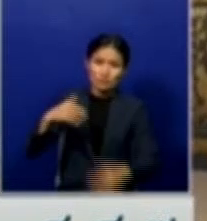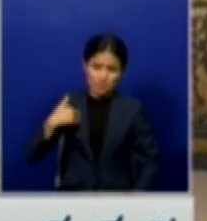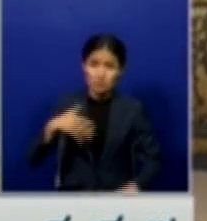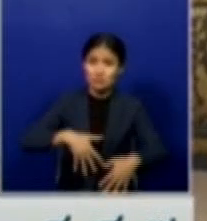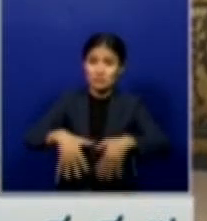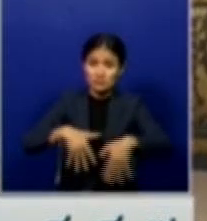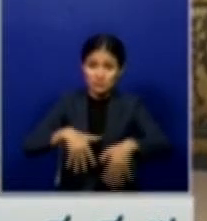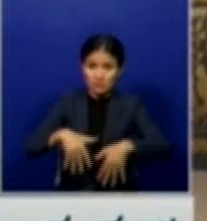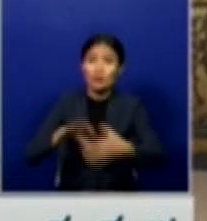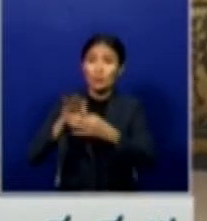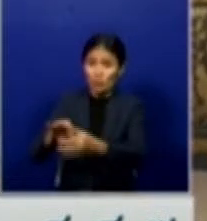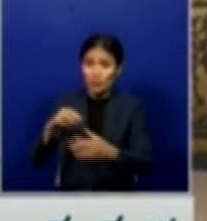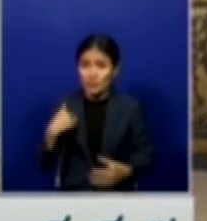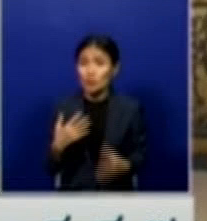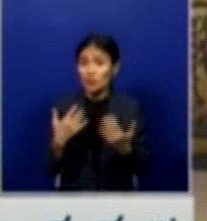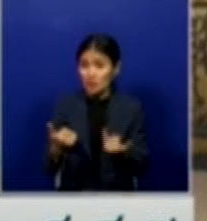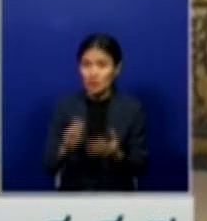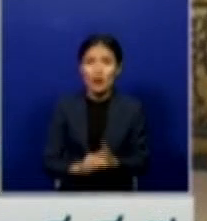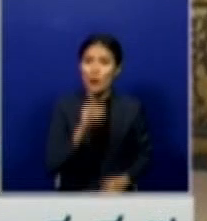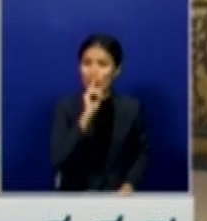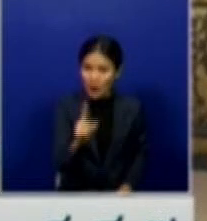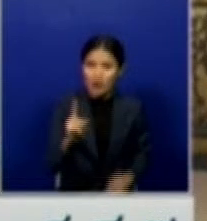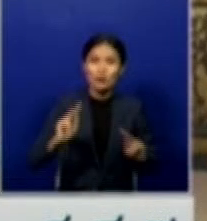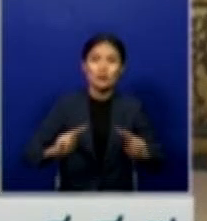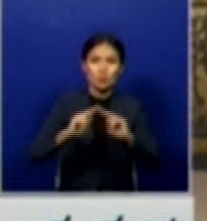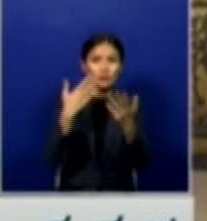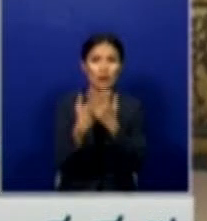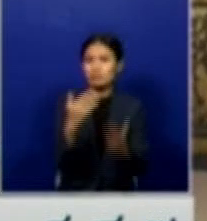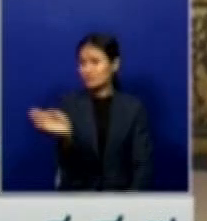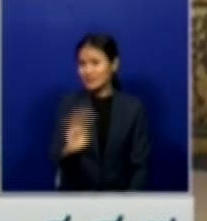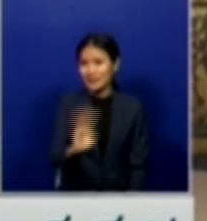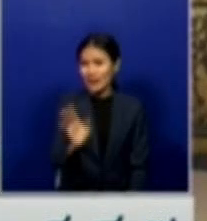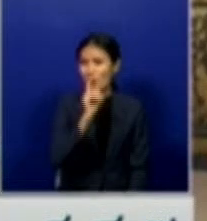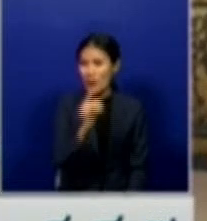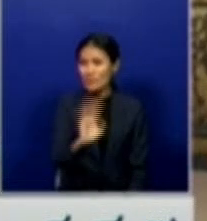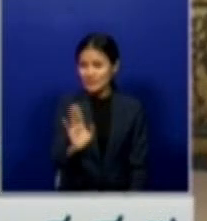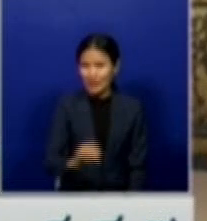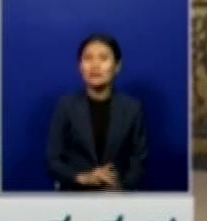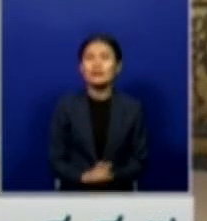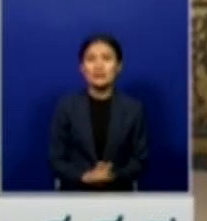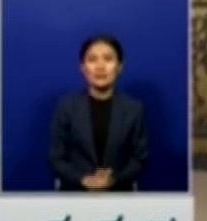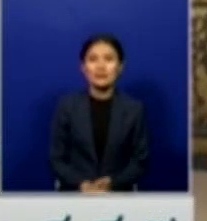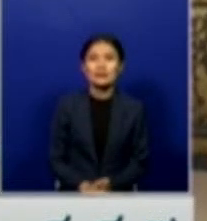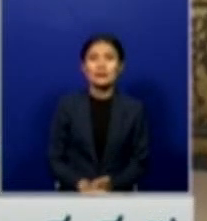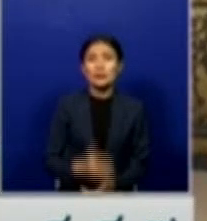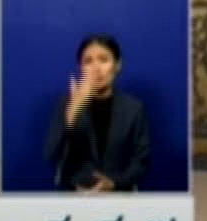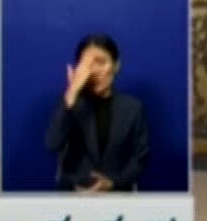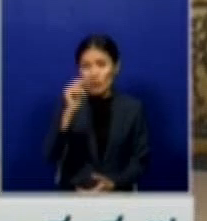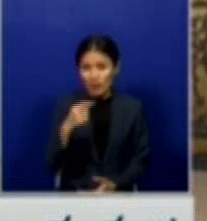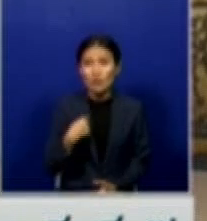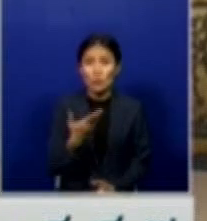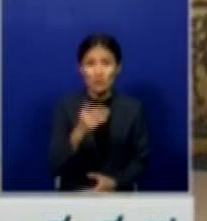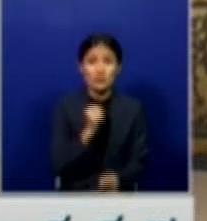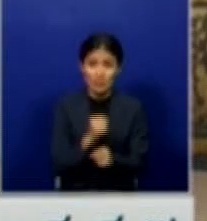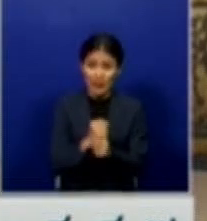ผมไม่ได้ต่อว่าทางราชการหรือกระทรวงคลังว่าทำไม่ถูกเพราะว่าท่านก็ทำตามแพทเทิร์นที่เป็นมานะครับปัญห